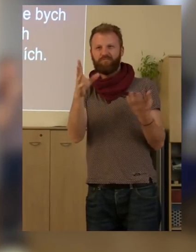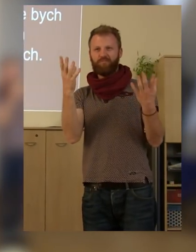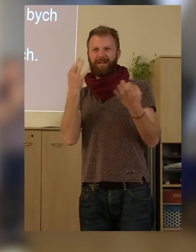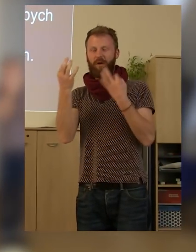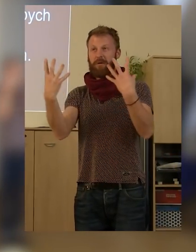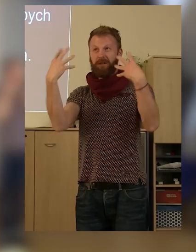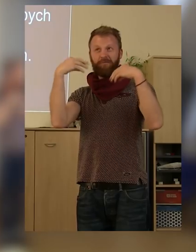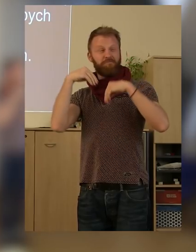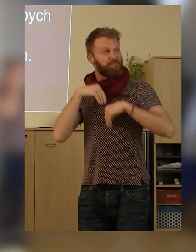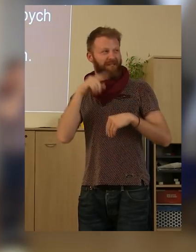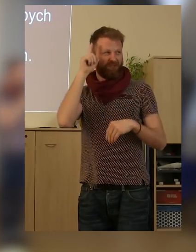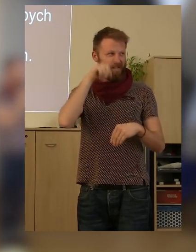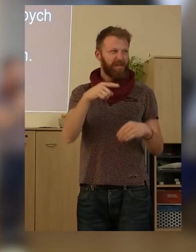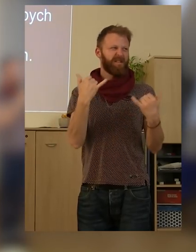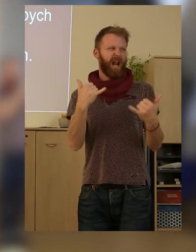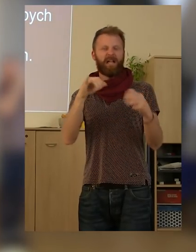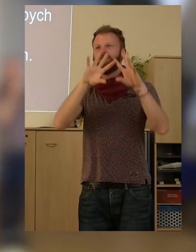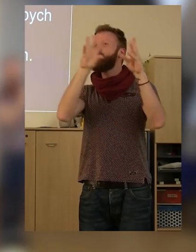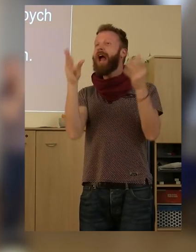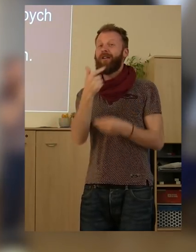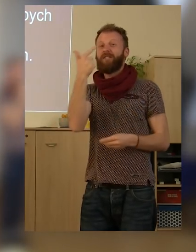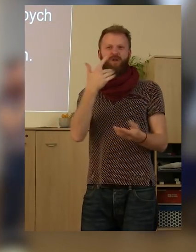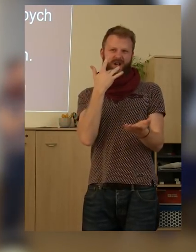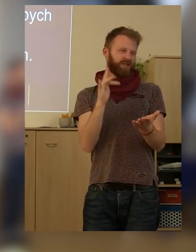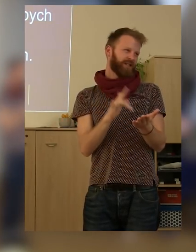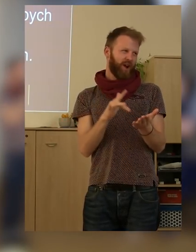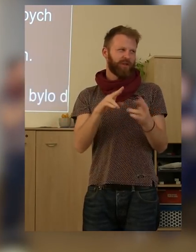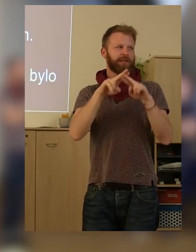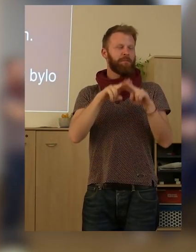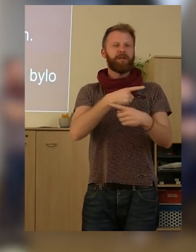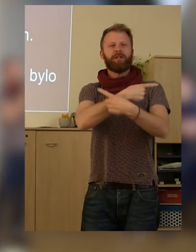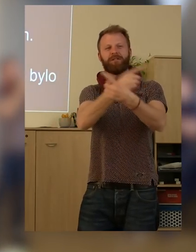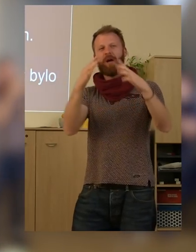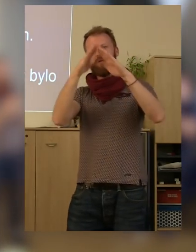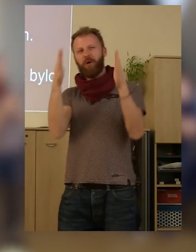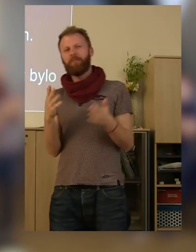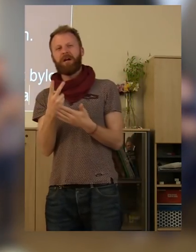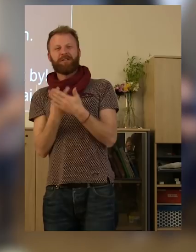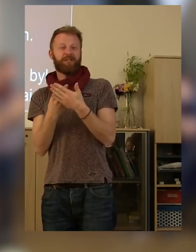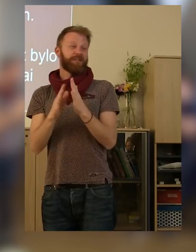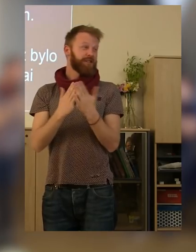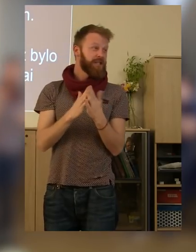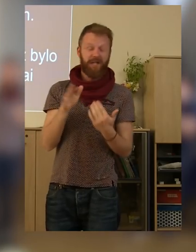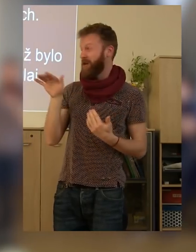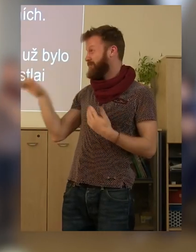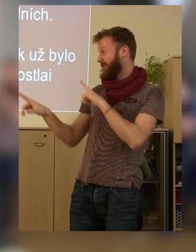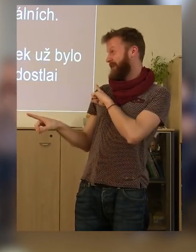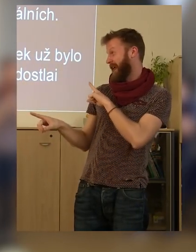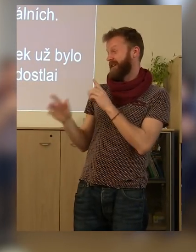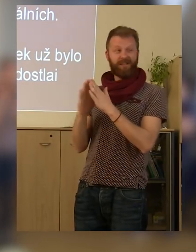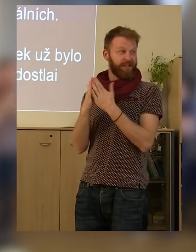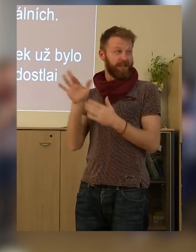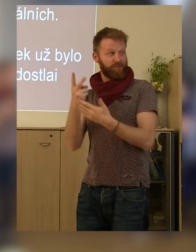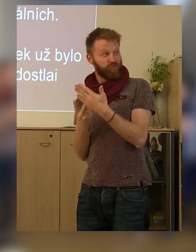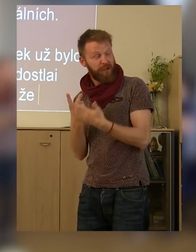Já myslím, že otázek už bylo dostatečně, tak jsme dostali spoustu dneska podnětů. Já vím, že 2 hodiny je poměrně krátký čas, ale